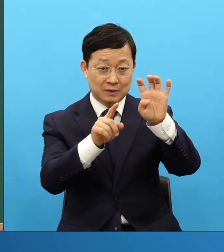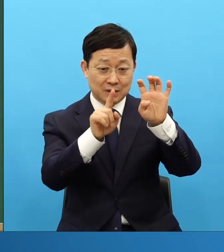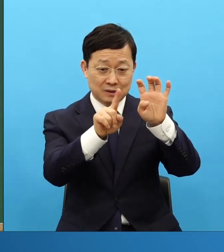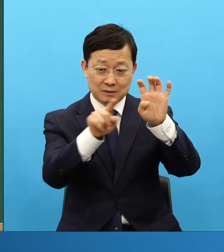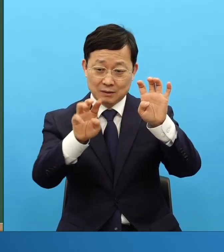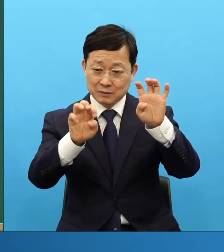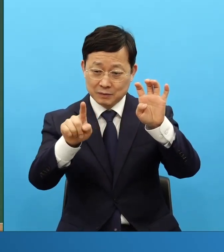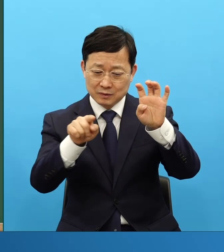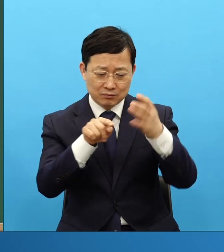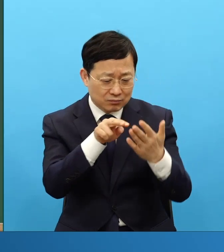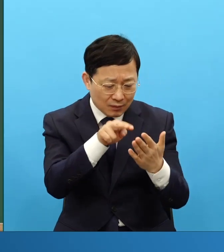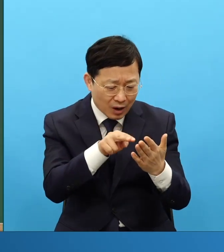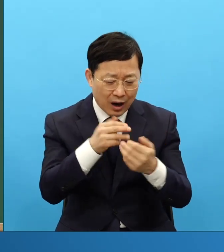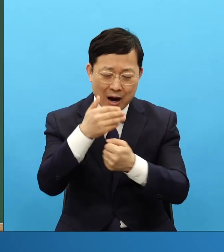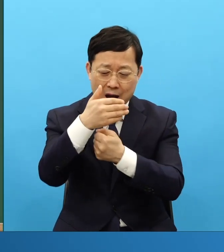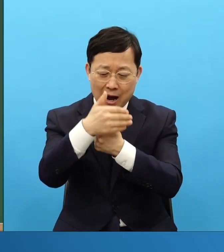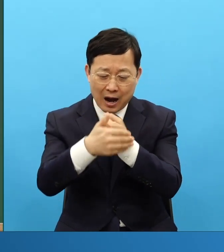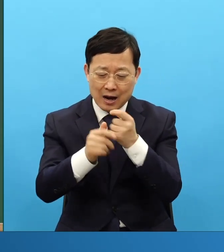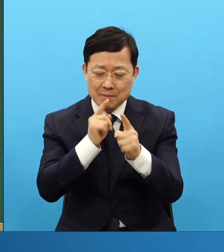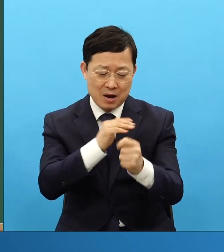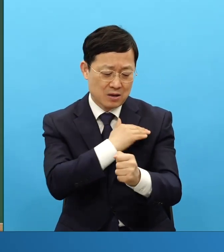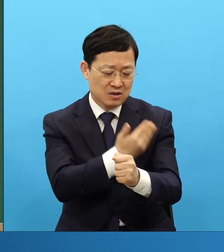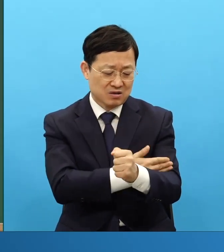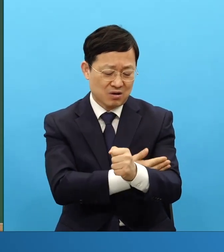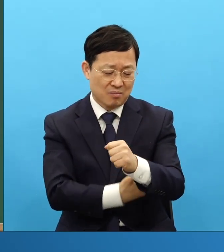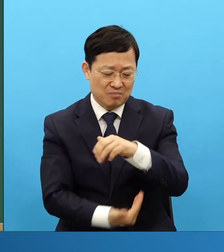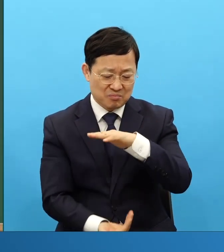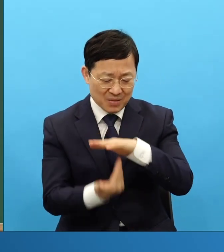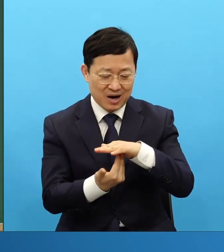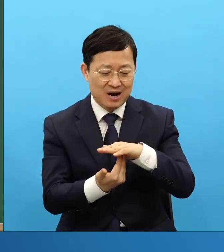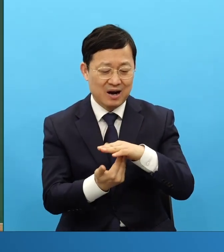explained in chapter 40. 이 말씀의 능력을 믿을 때